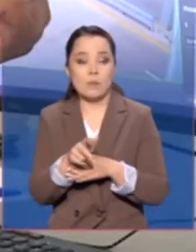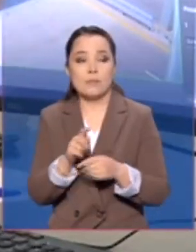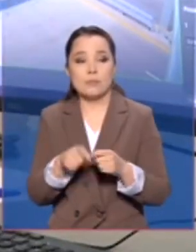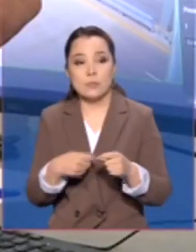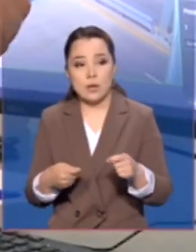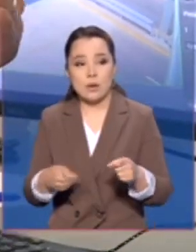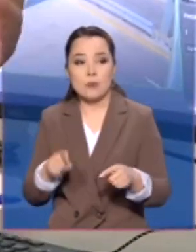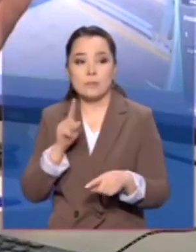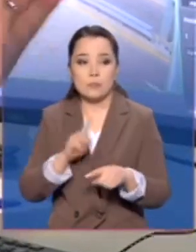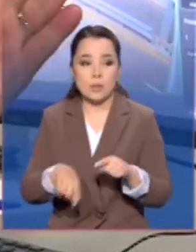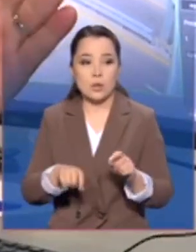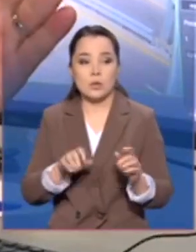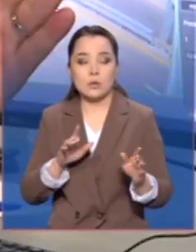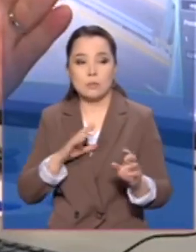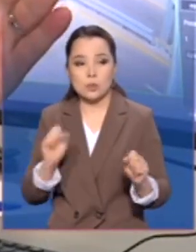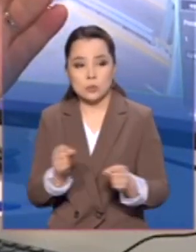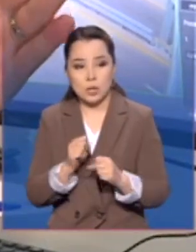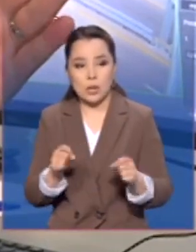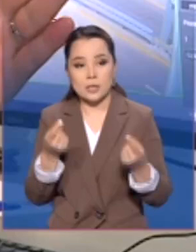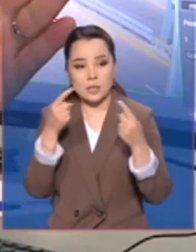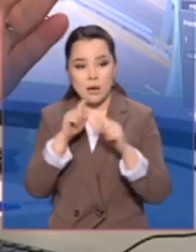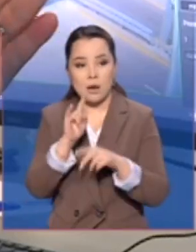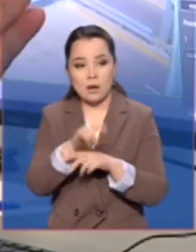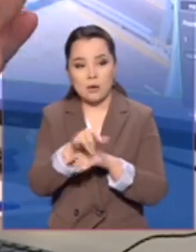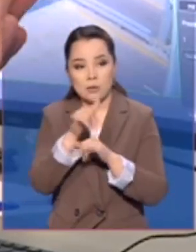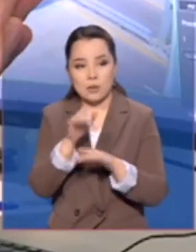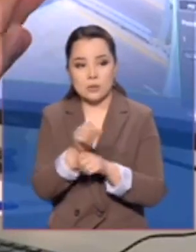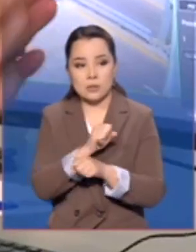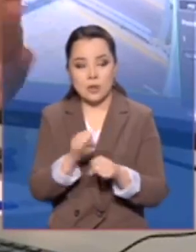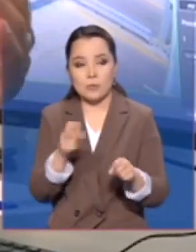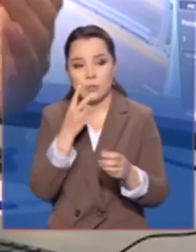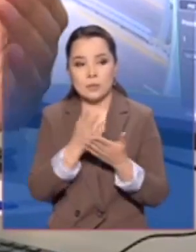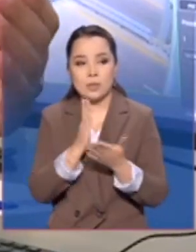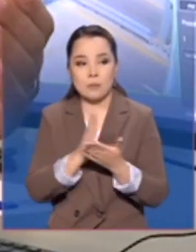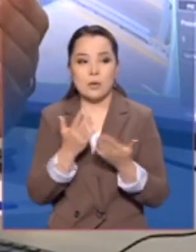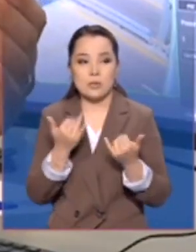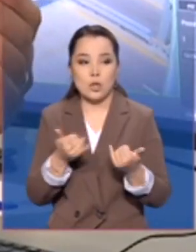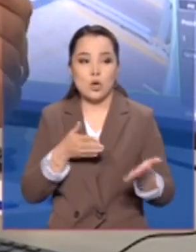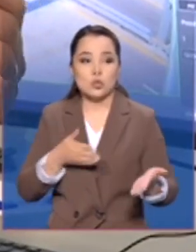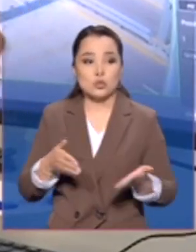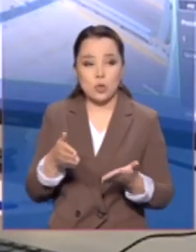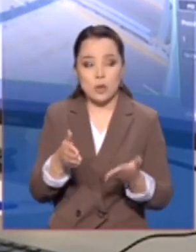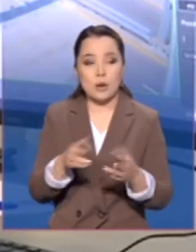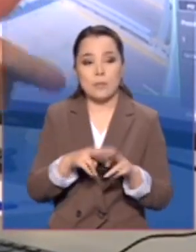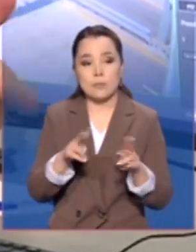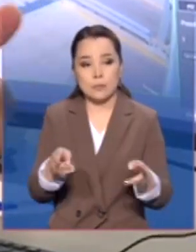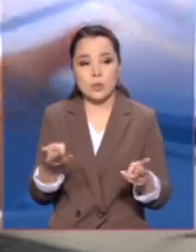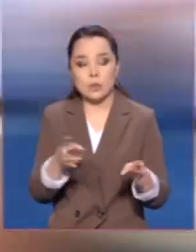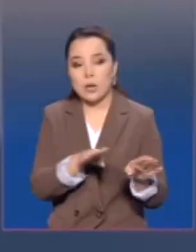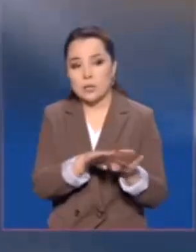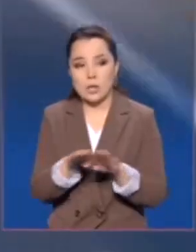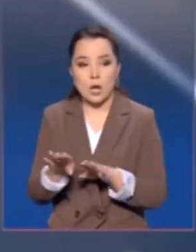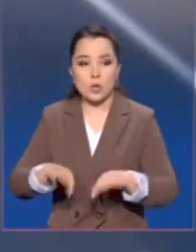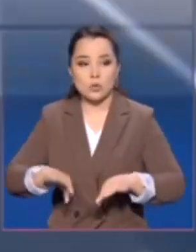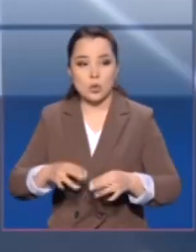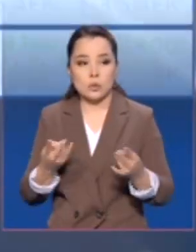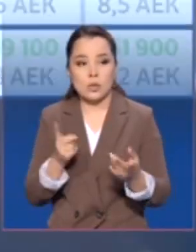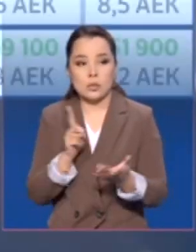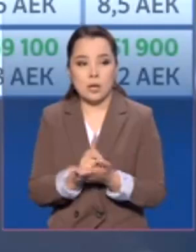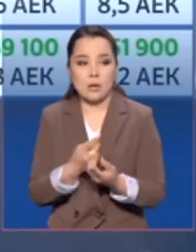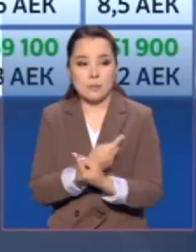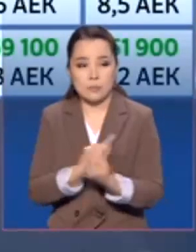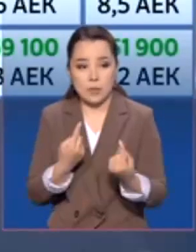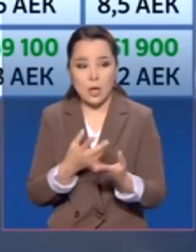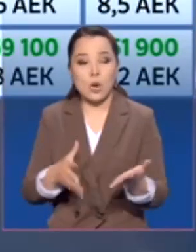айдап, кейін өте қатты жылдамдықпен жүретіндерге техниканы алдап кетуге мүмкіндік бермейді. Яғни тас жолда көліктер бір қалыпты жүруі керек. Енді көп